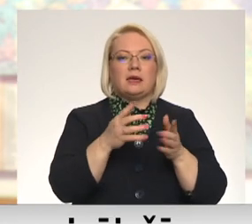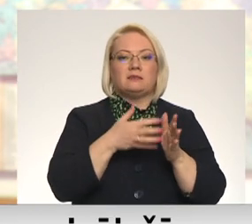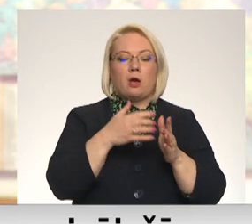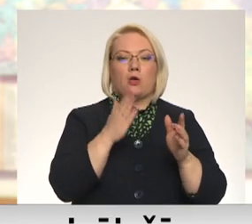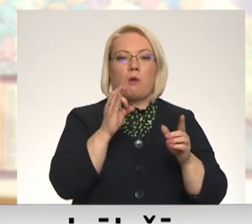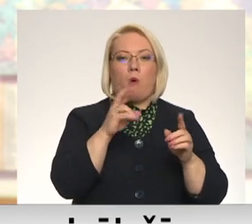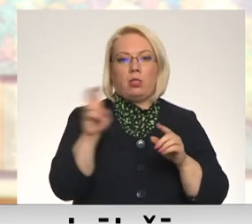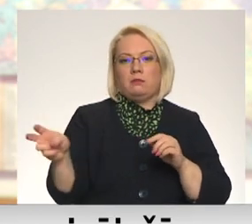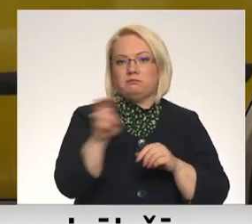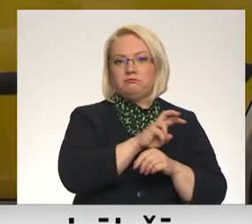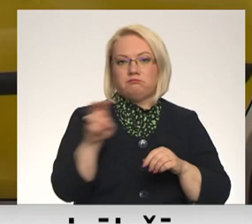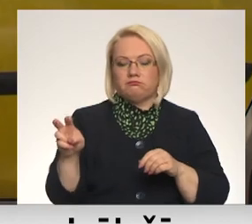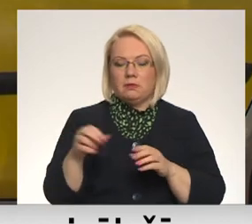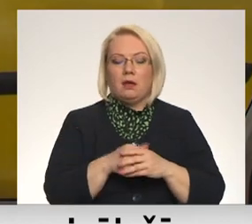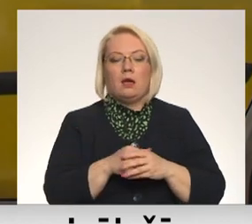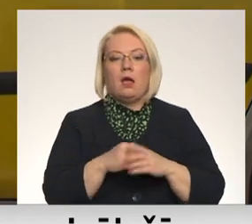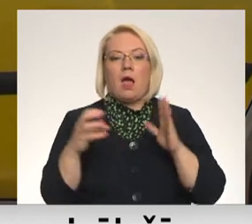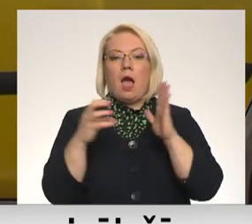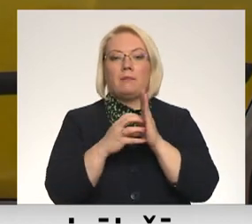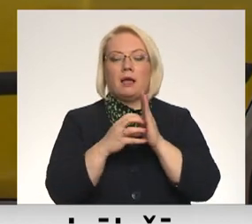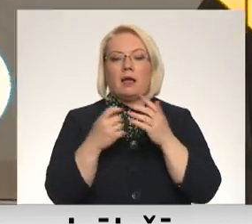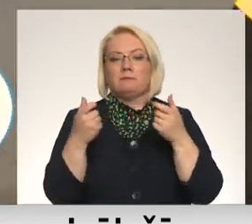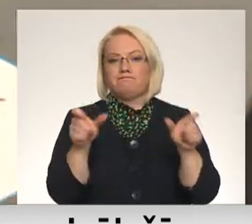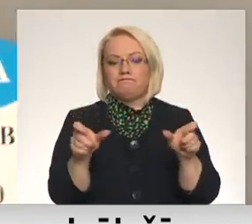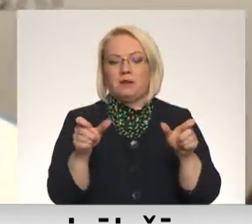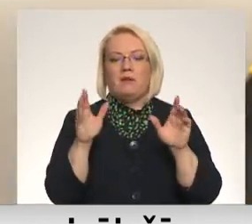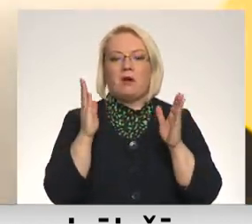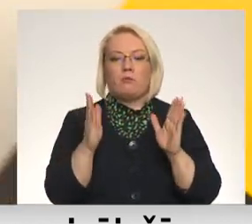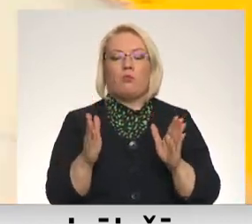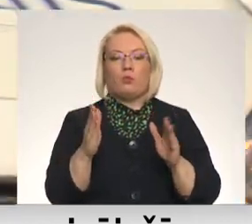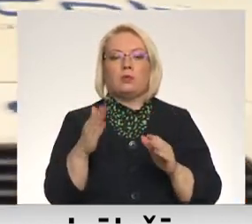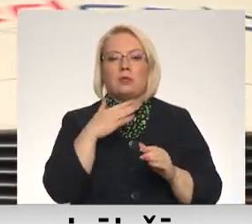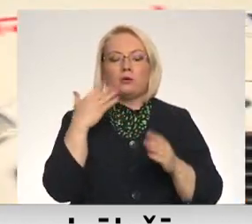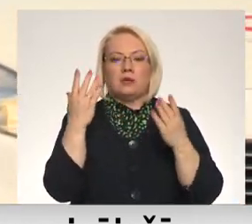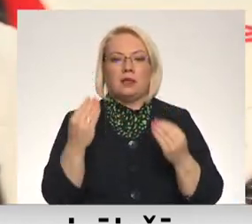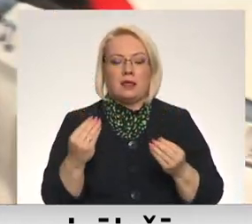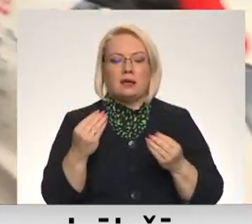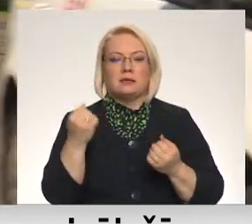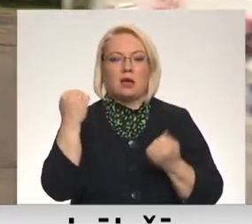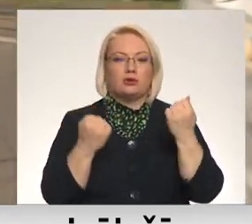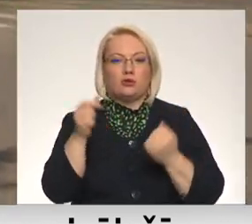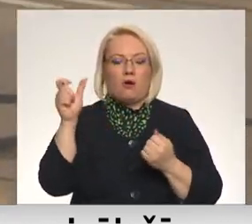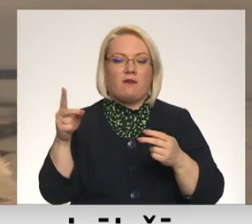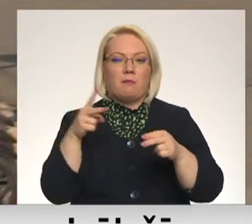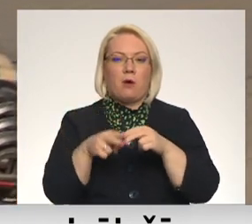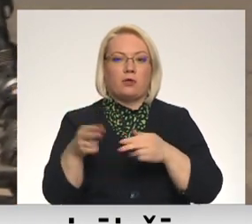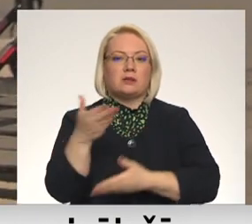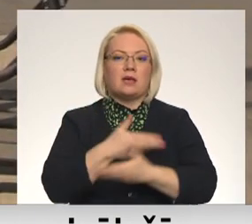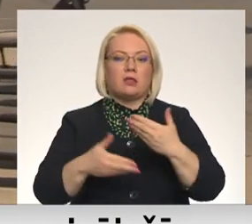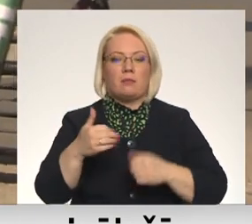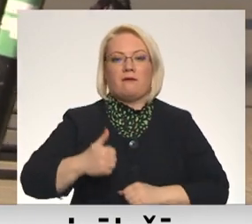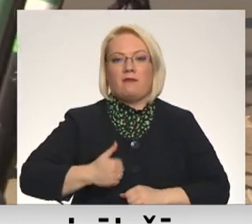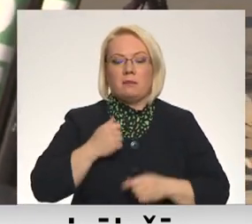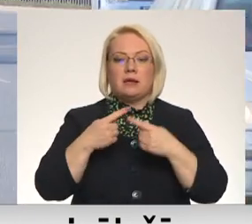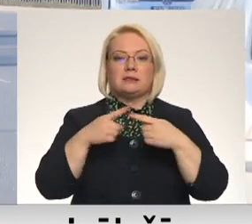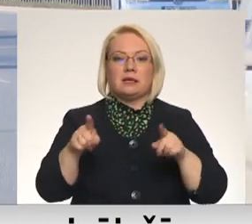jo viņi arī līdz šim izmantoja abas divas. Aplikācijas slēgšana var aizņemt vairākas dienas, tikmēr būtiski, ka vadītāji pārtrauc savu sadarbību ar uzņēmumu.